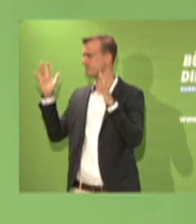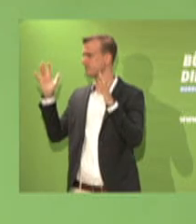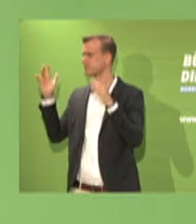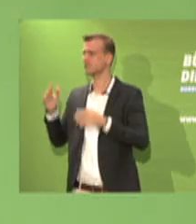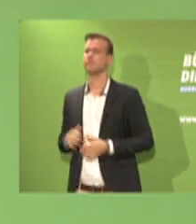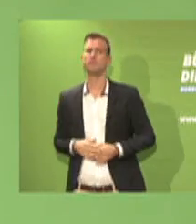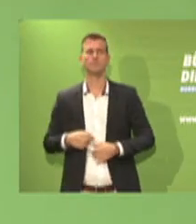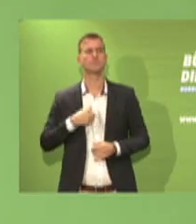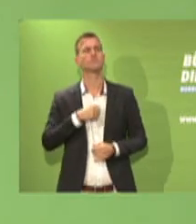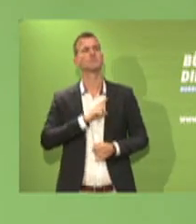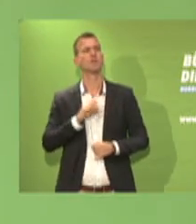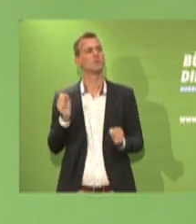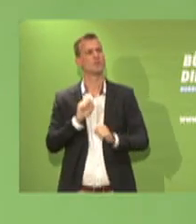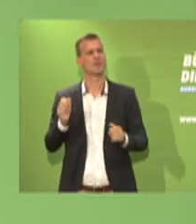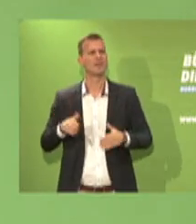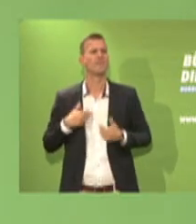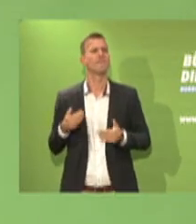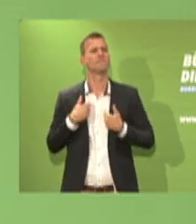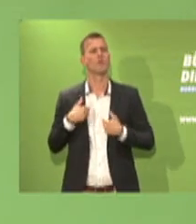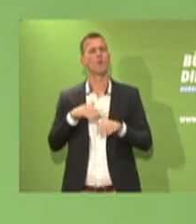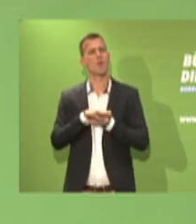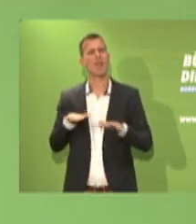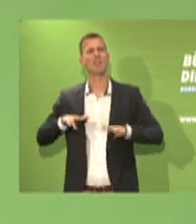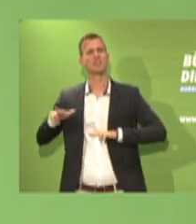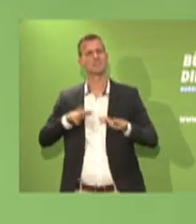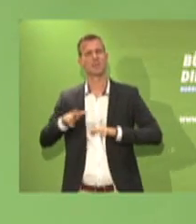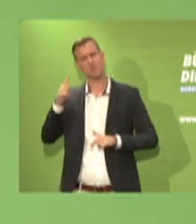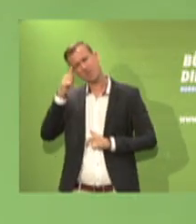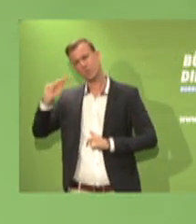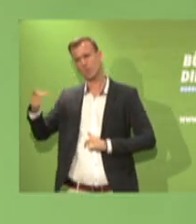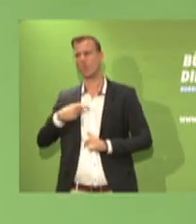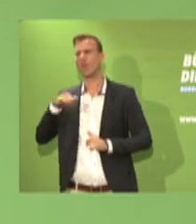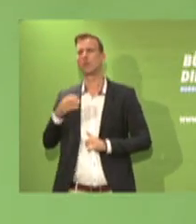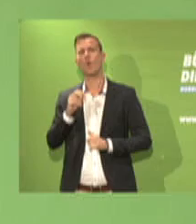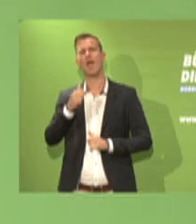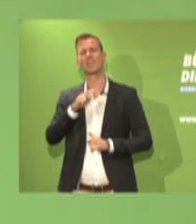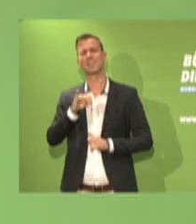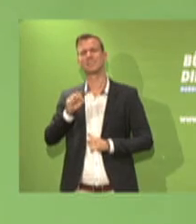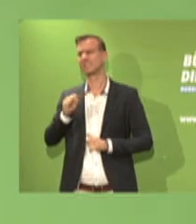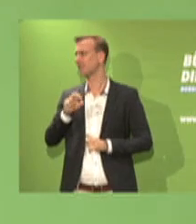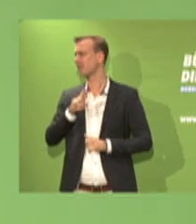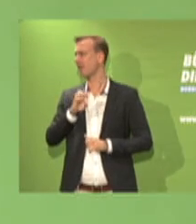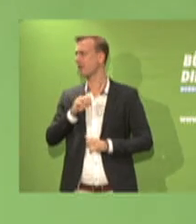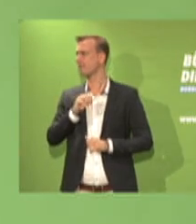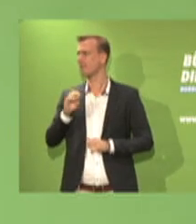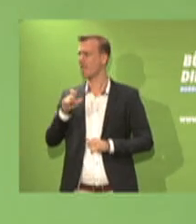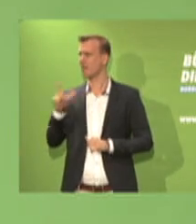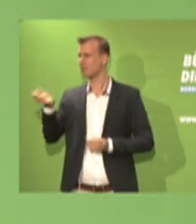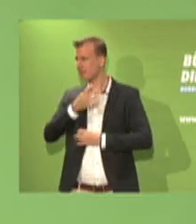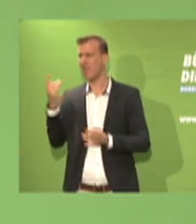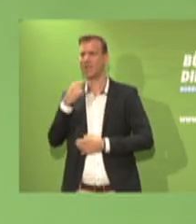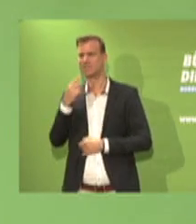Und ich bin froh, dass das auch in der Landesregierung so gesehen wird. Johannes Remmel hat sich sehr eindeutig dazu geäußert.